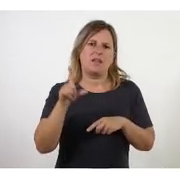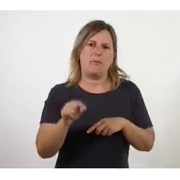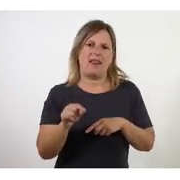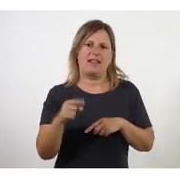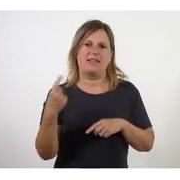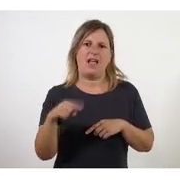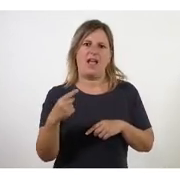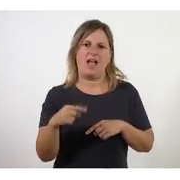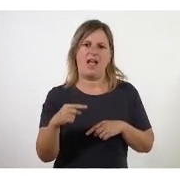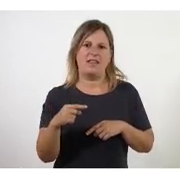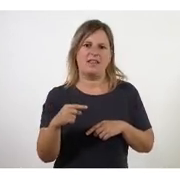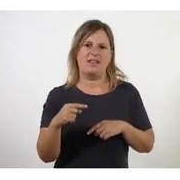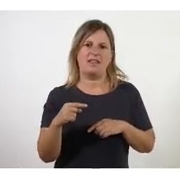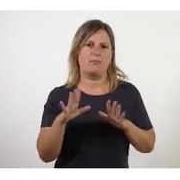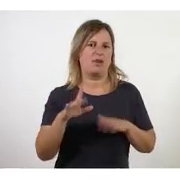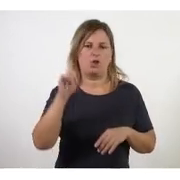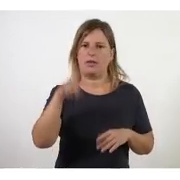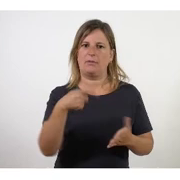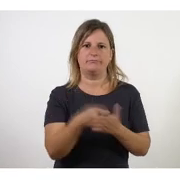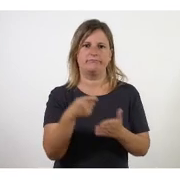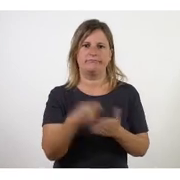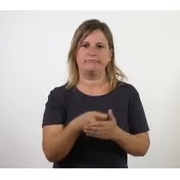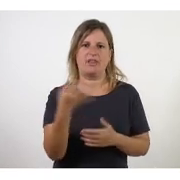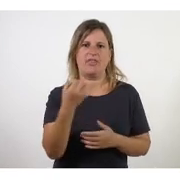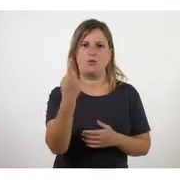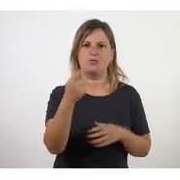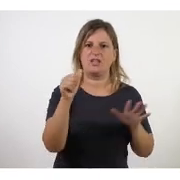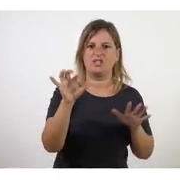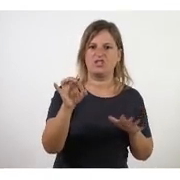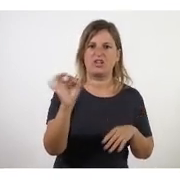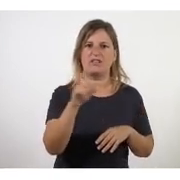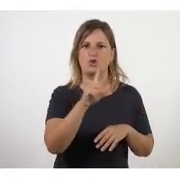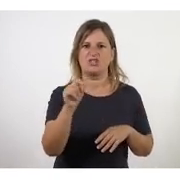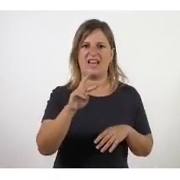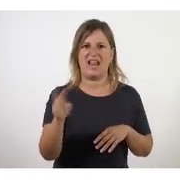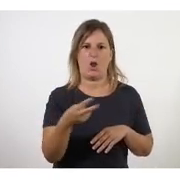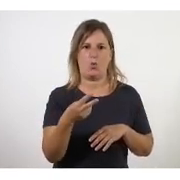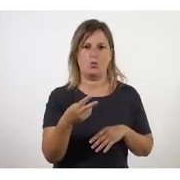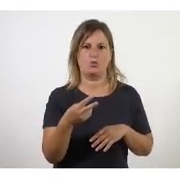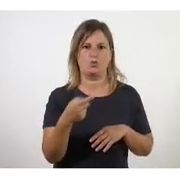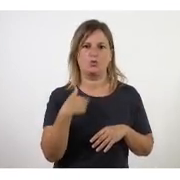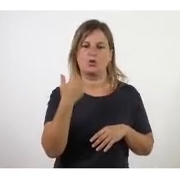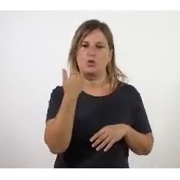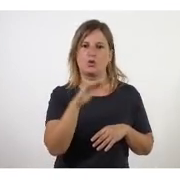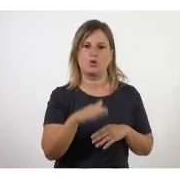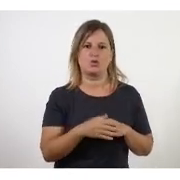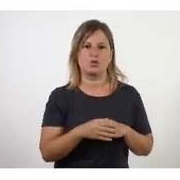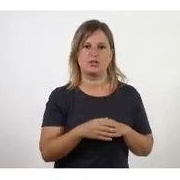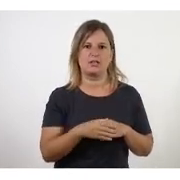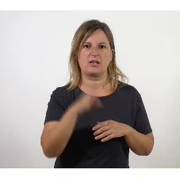que et costaran menys, però estaràs igualment gastant 160, 100 euros. No sé, aquesta de Videopad que has